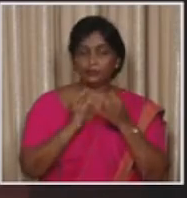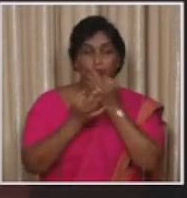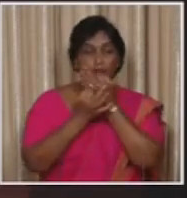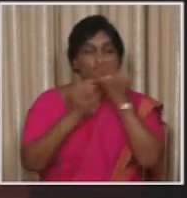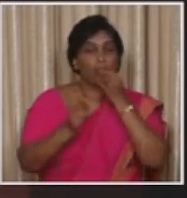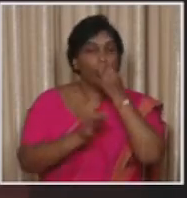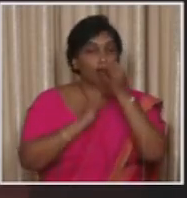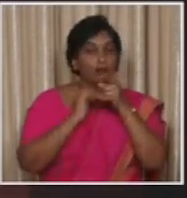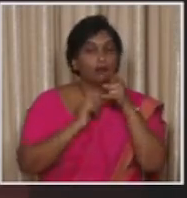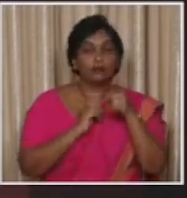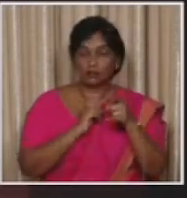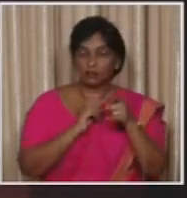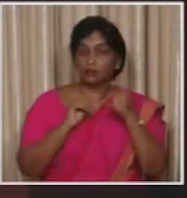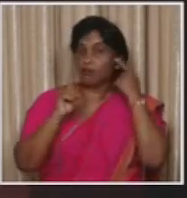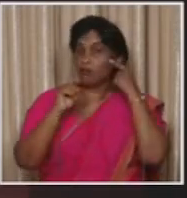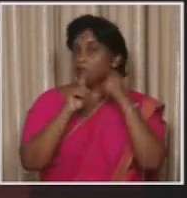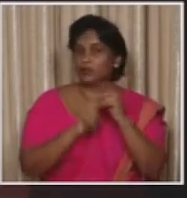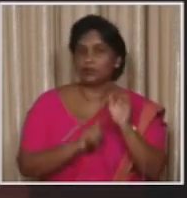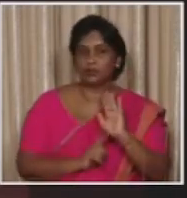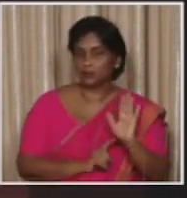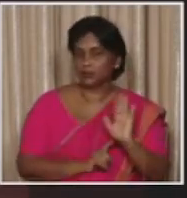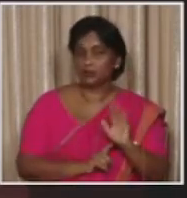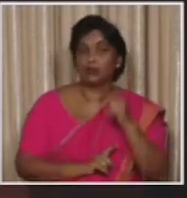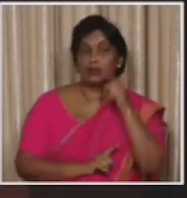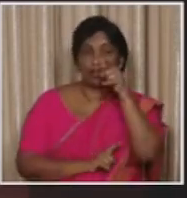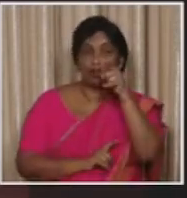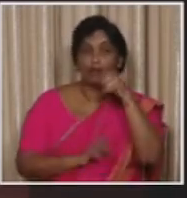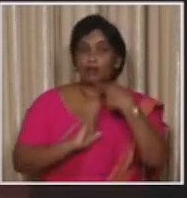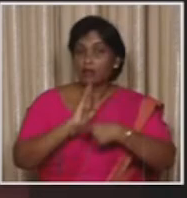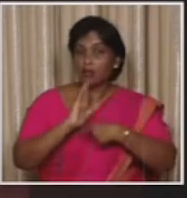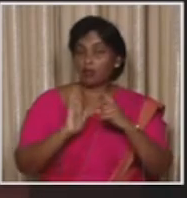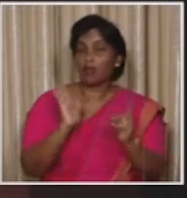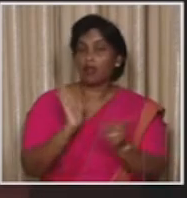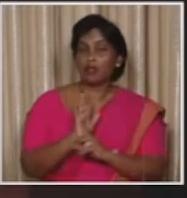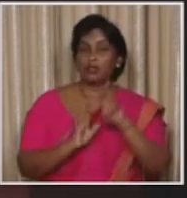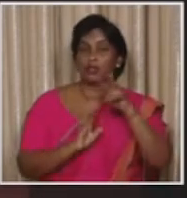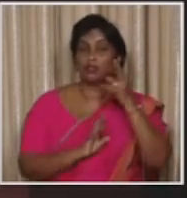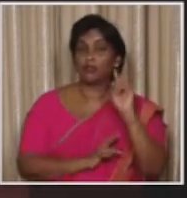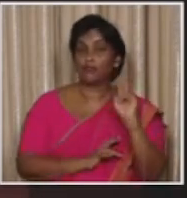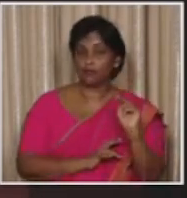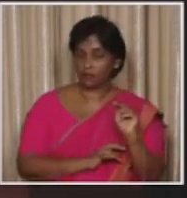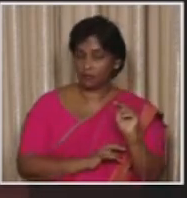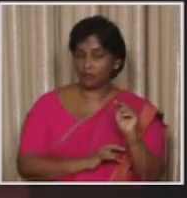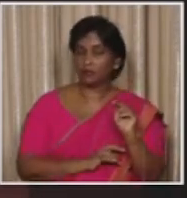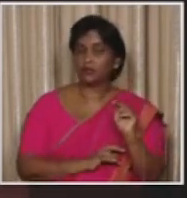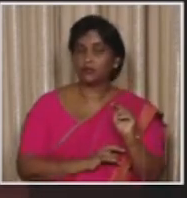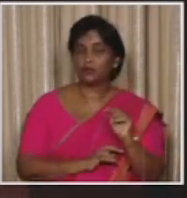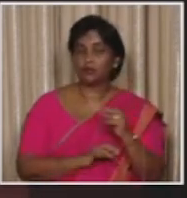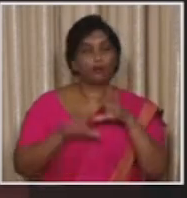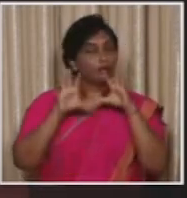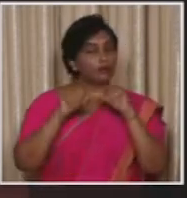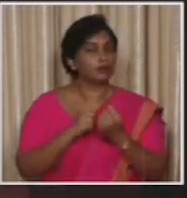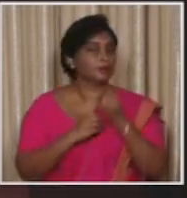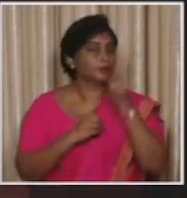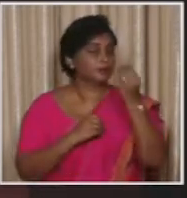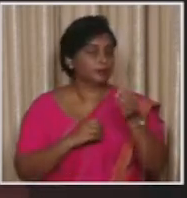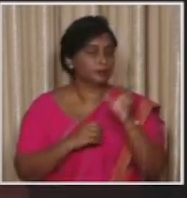සුරංගනා කතා නොවේයි. ඔබ මේ රටේ ලක්ෂ 220ට උරුම කරලා